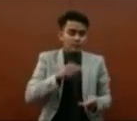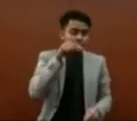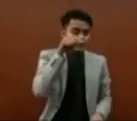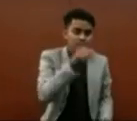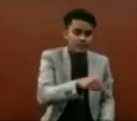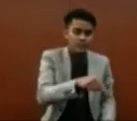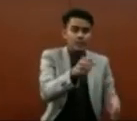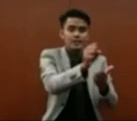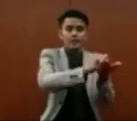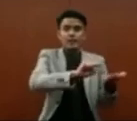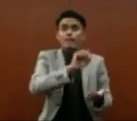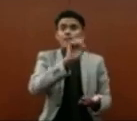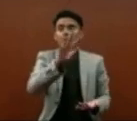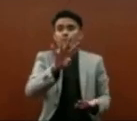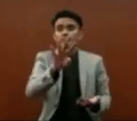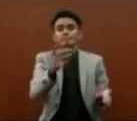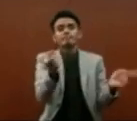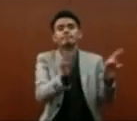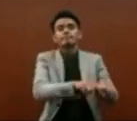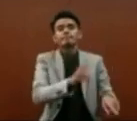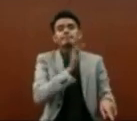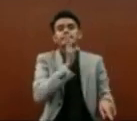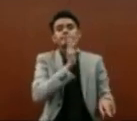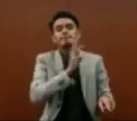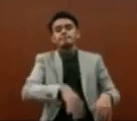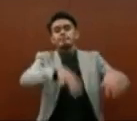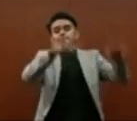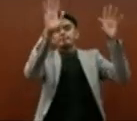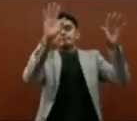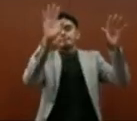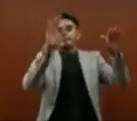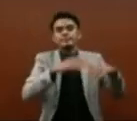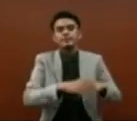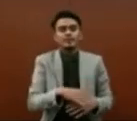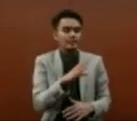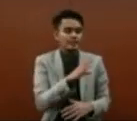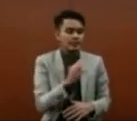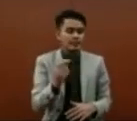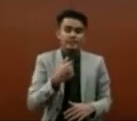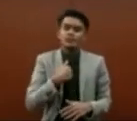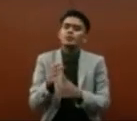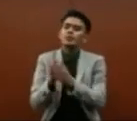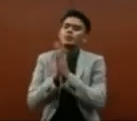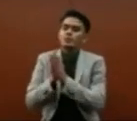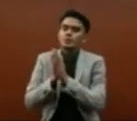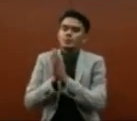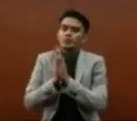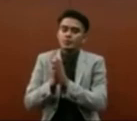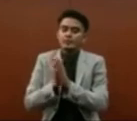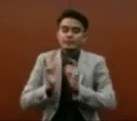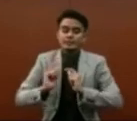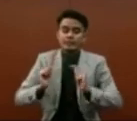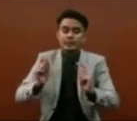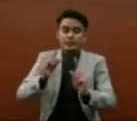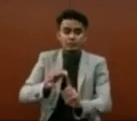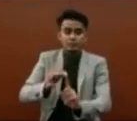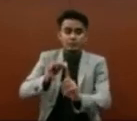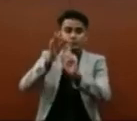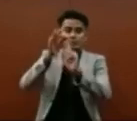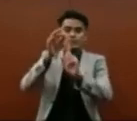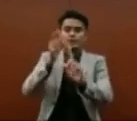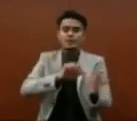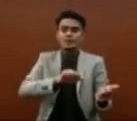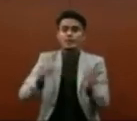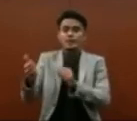Batu di S4 masih lagi dilanda banjir kilat justru Sekali lagi saya merayu tindakan khusus di pihak kerajaan